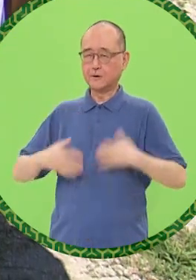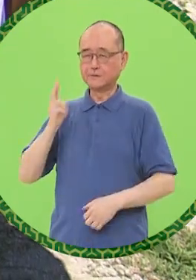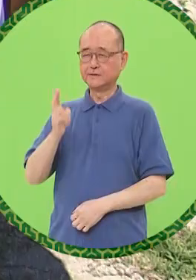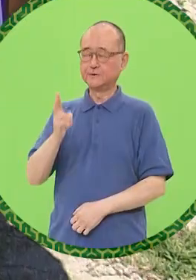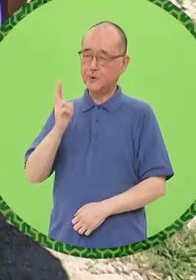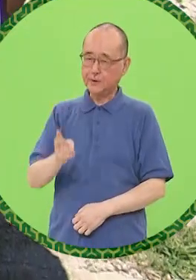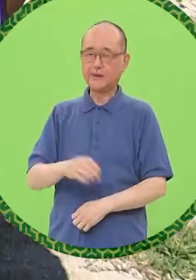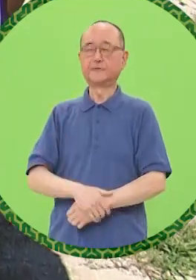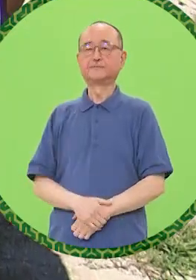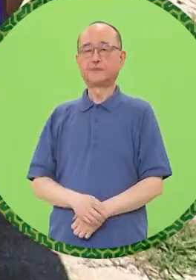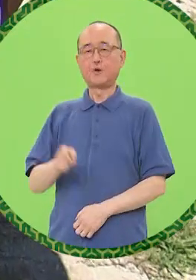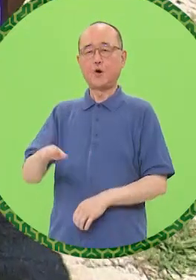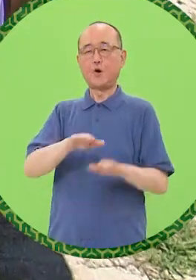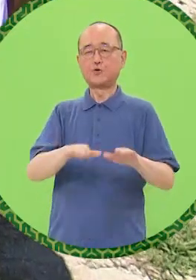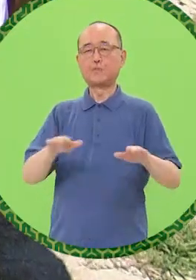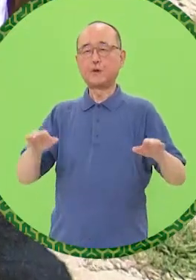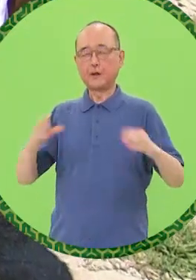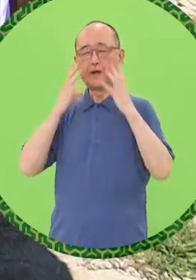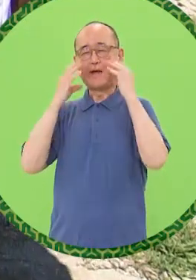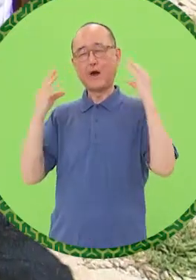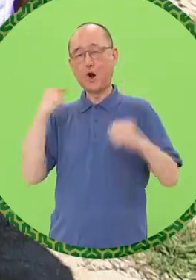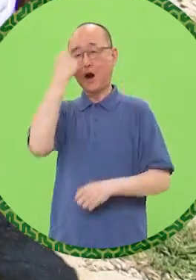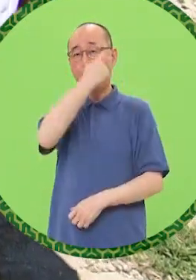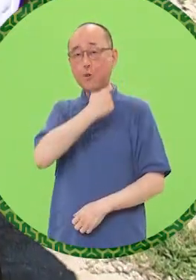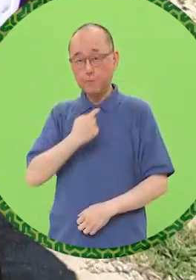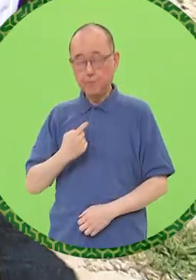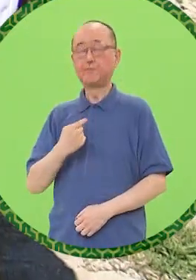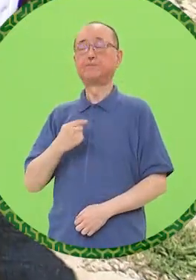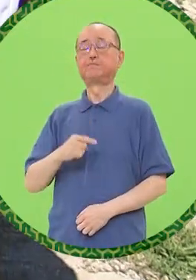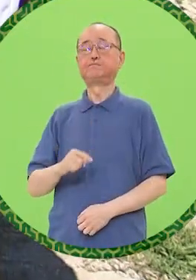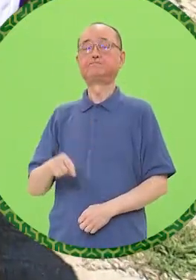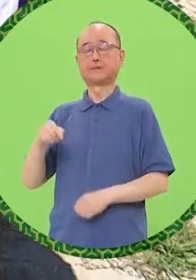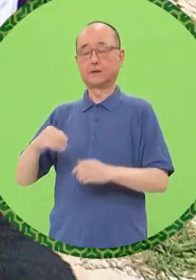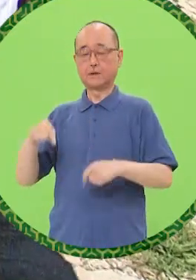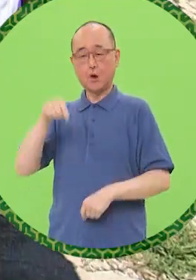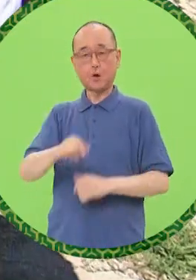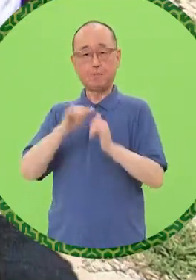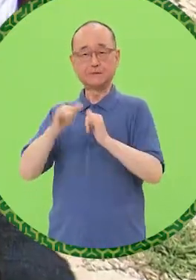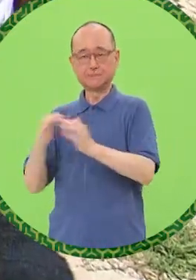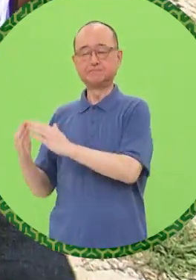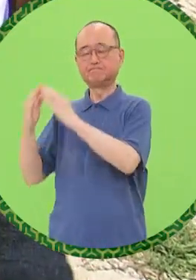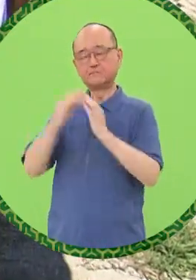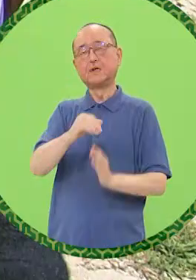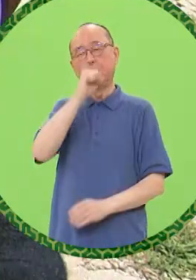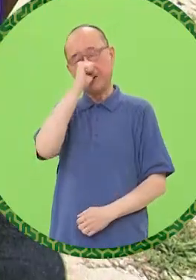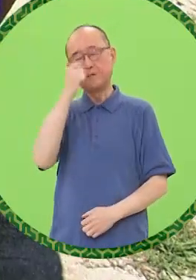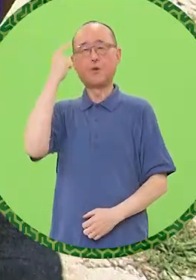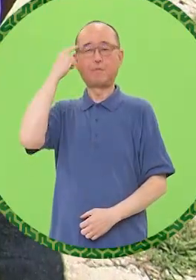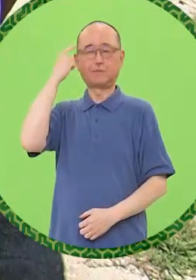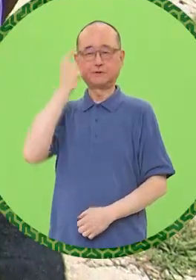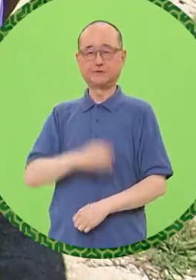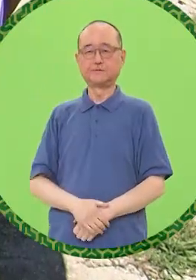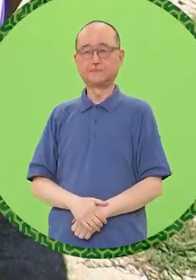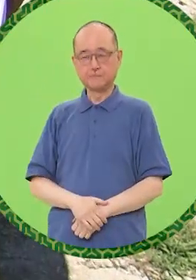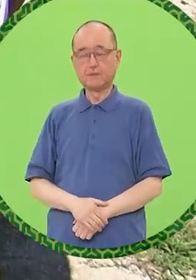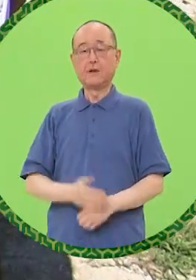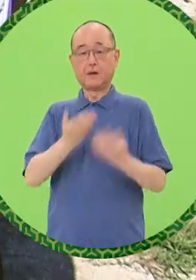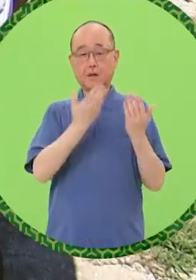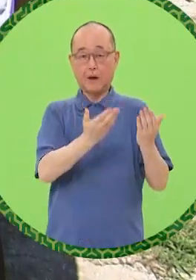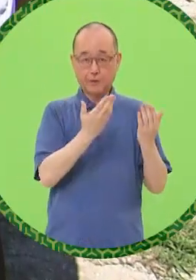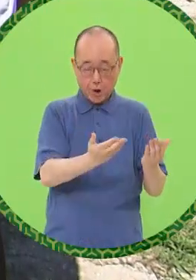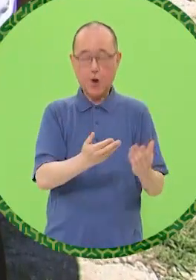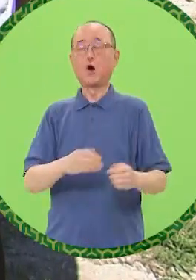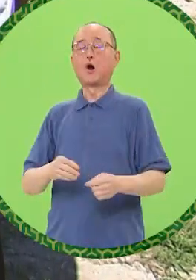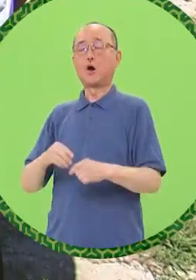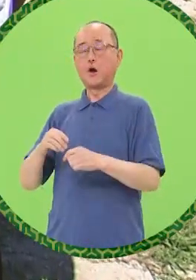人ともすごく楽しそうですね。 はい、子供たちのこの笑顔を見て平尾町に来て本当に良かったと思います。 そうですね、なんか見ていても